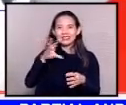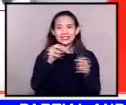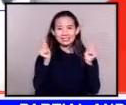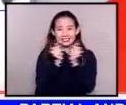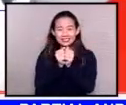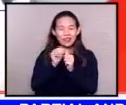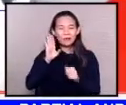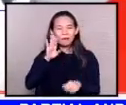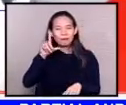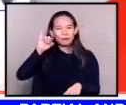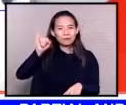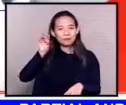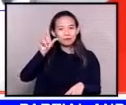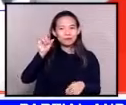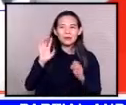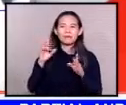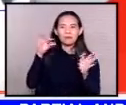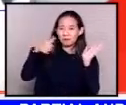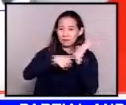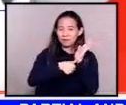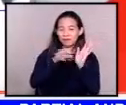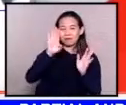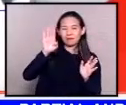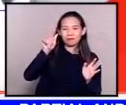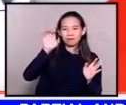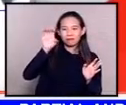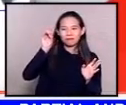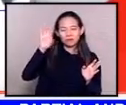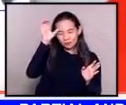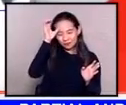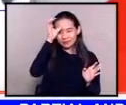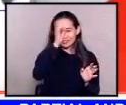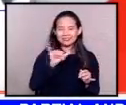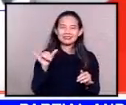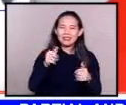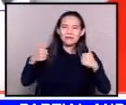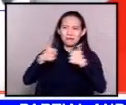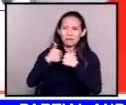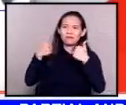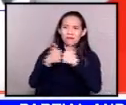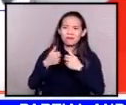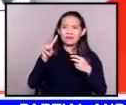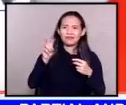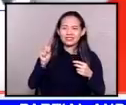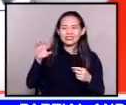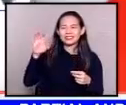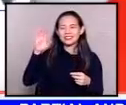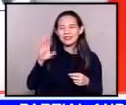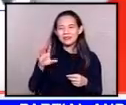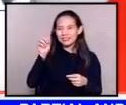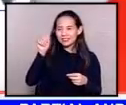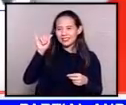bumoto rin naman sila dito sa Bacoor, Cavite. Ganun na rin ang dalawang nagbabangga ang gubernatorial candidates natin na si Ayong